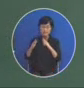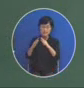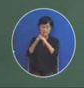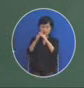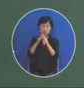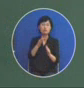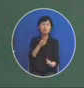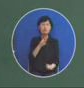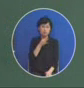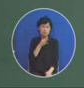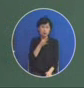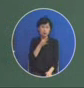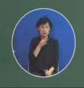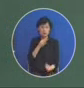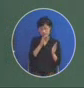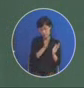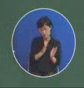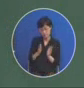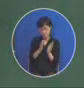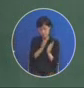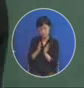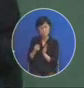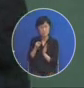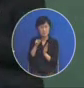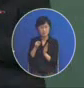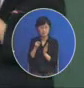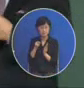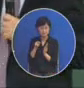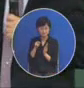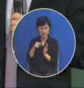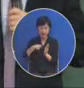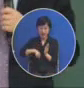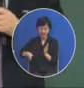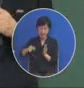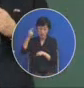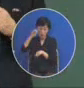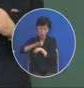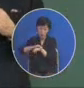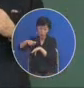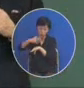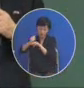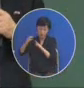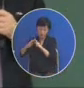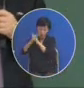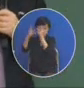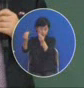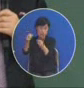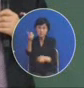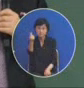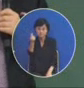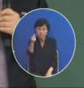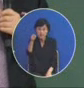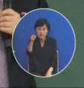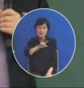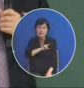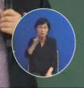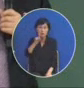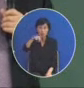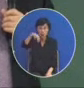솔로몬 성전이라 이렇게 얘기합니다. Now the temple that David had prepared for, they call it the Temple of Solomon. 근데